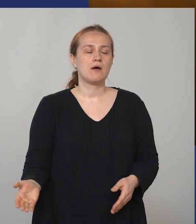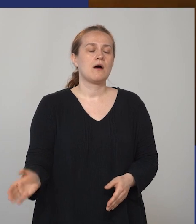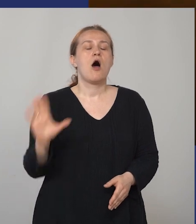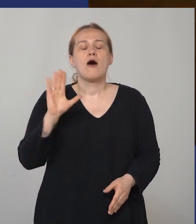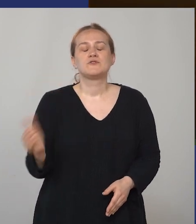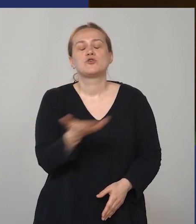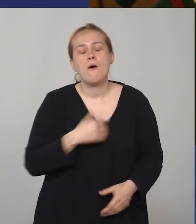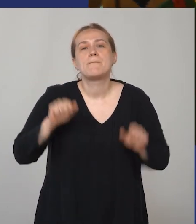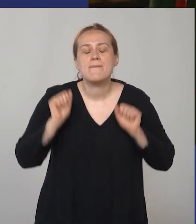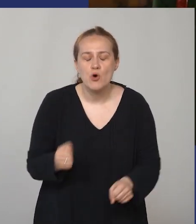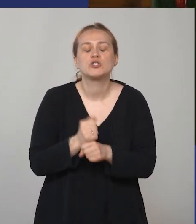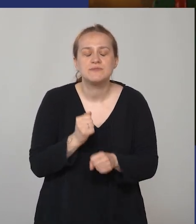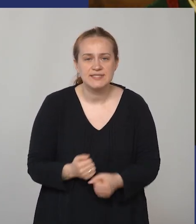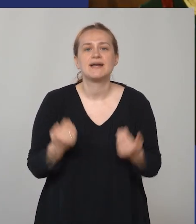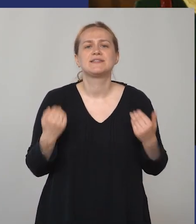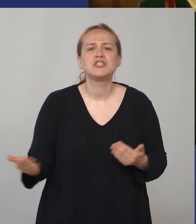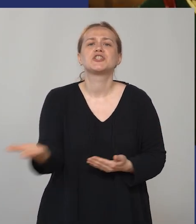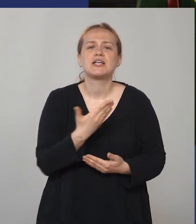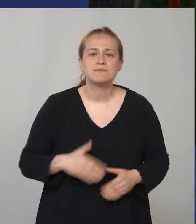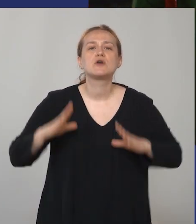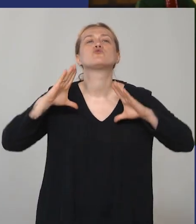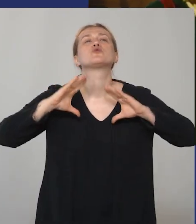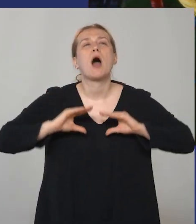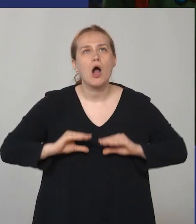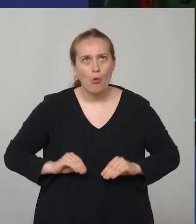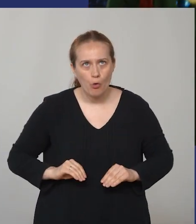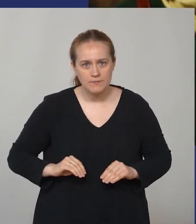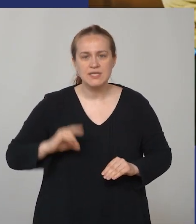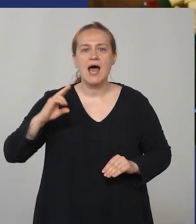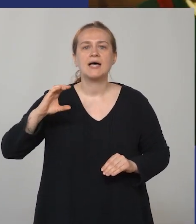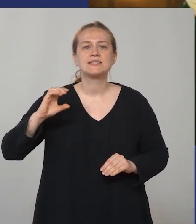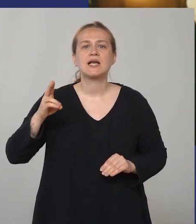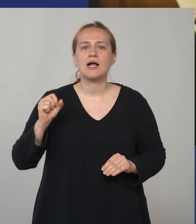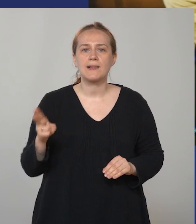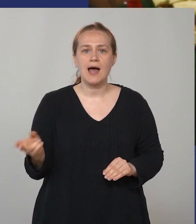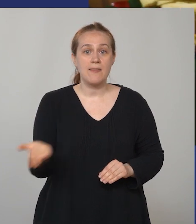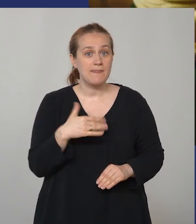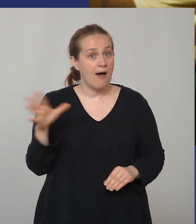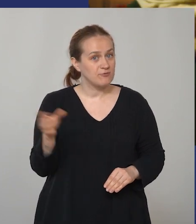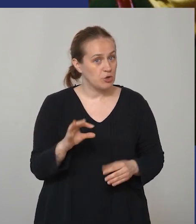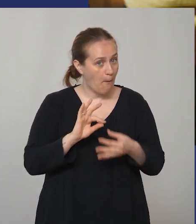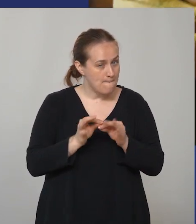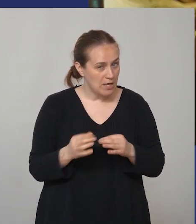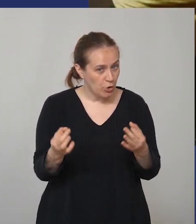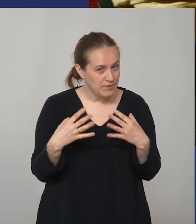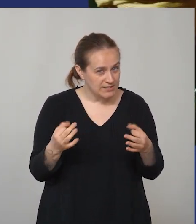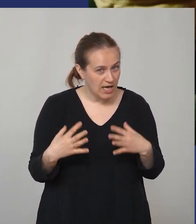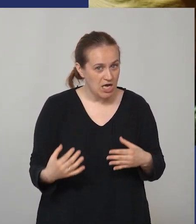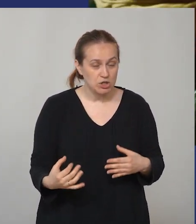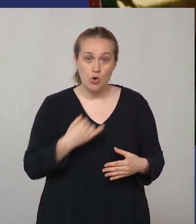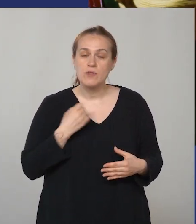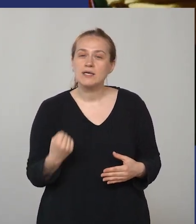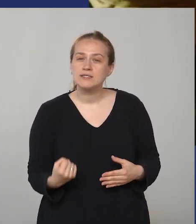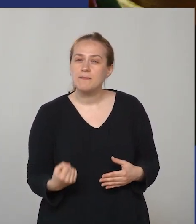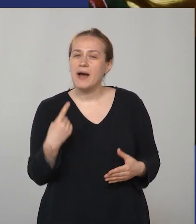можем сделать. Сейчас мы успокоимся. Скала все нам подробно расскажет. У нас появится план, и все будет хорошо.